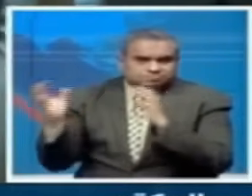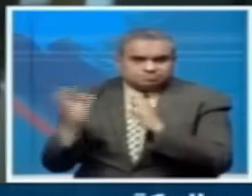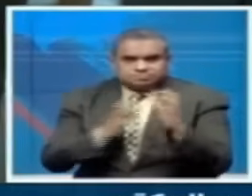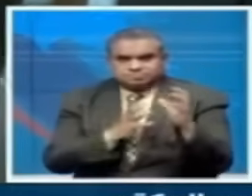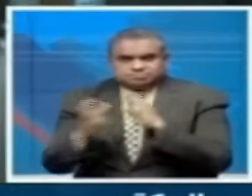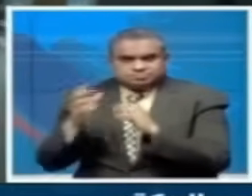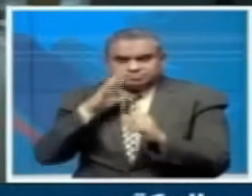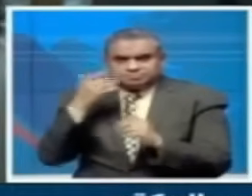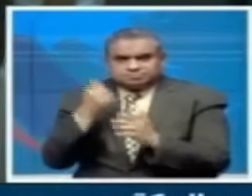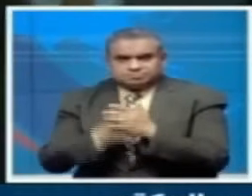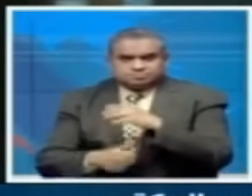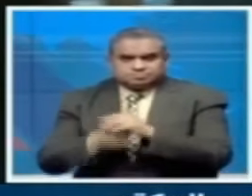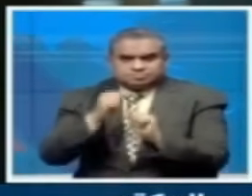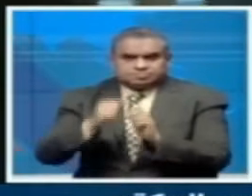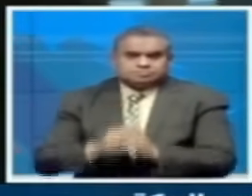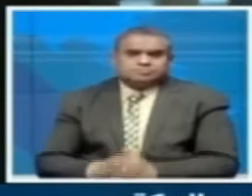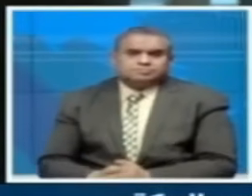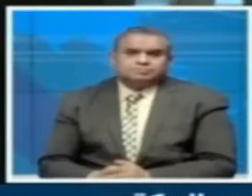وهي